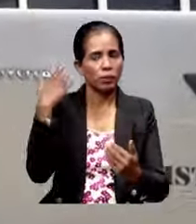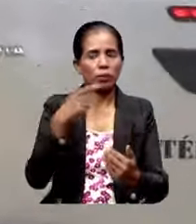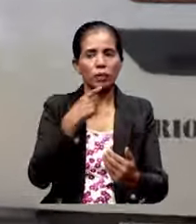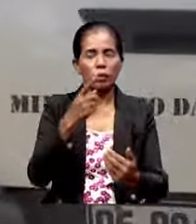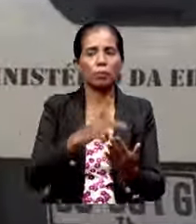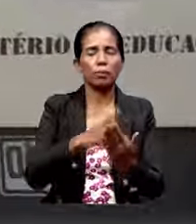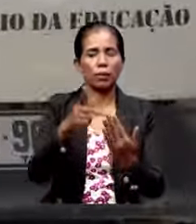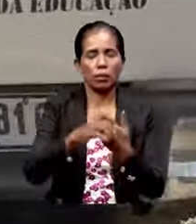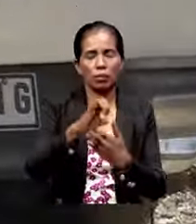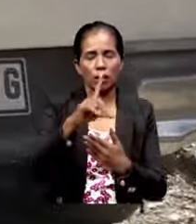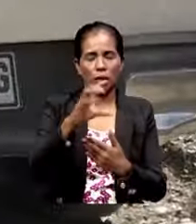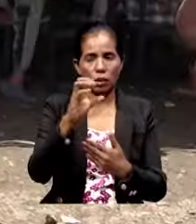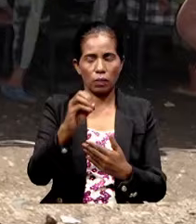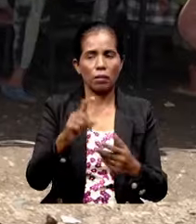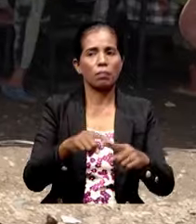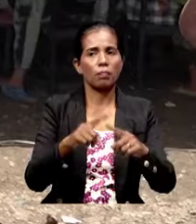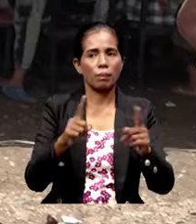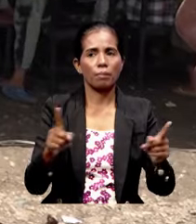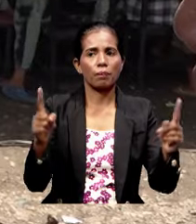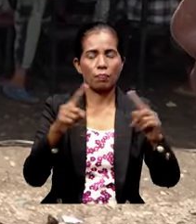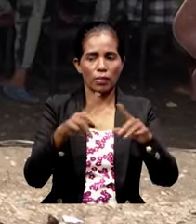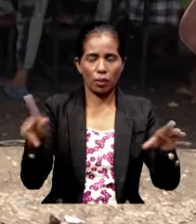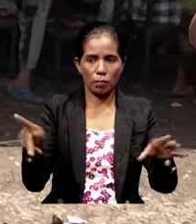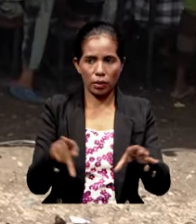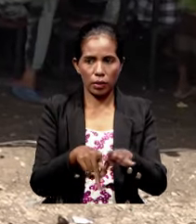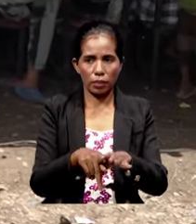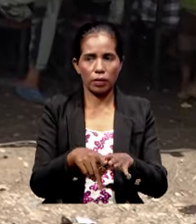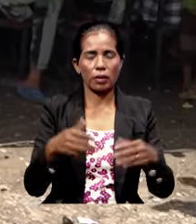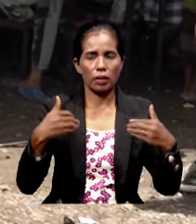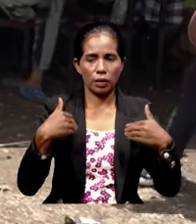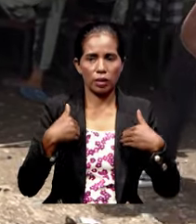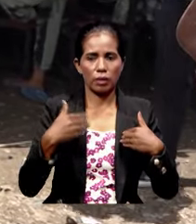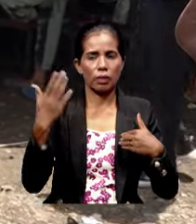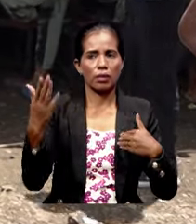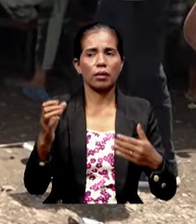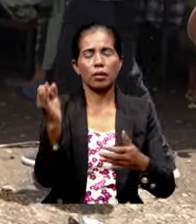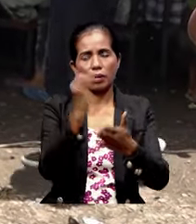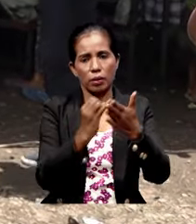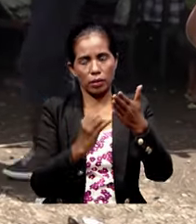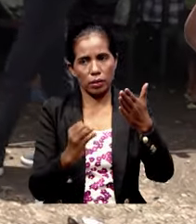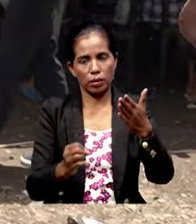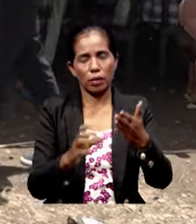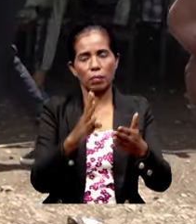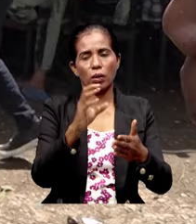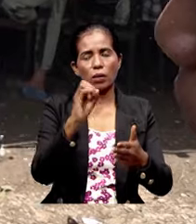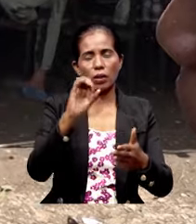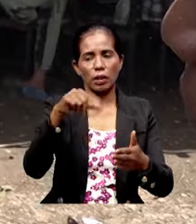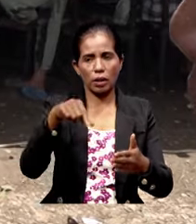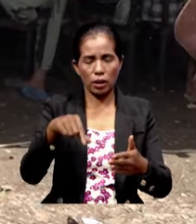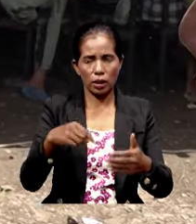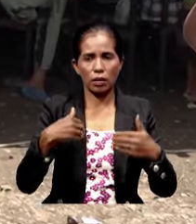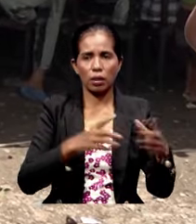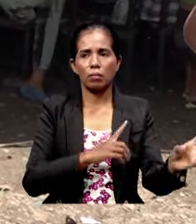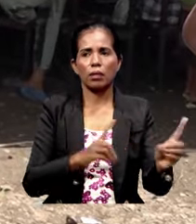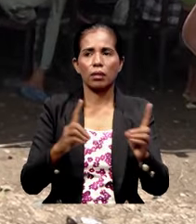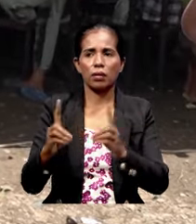programa ailo maibe bauna participa ne ihona ninia desenho ka ninia bioki ihona so ke ninia implement